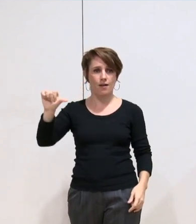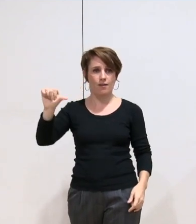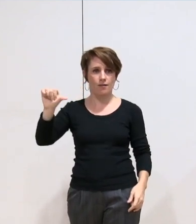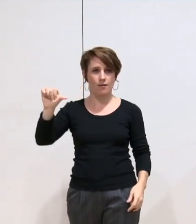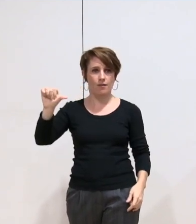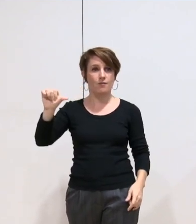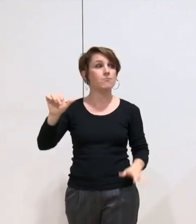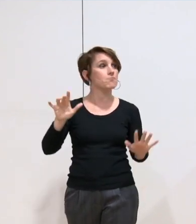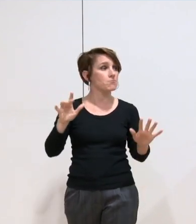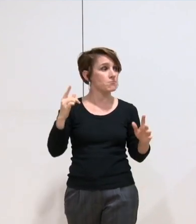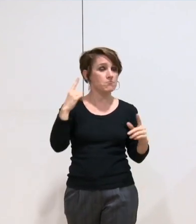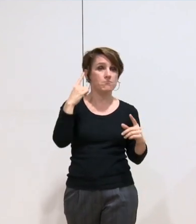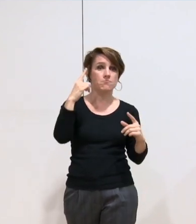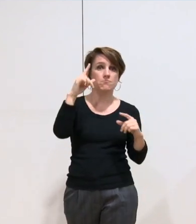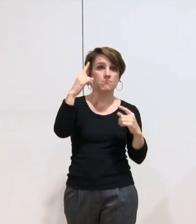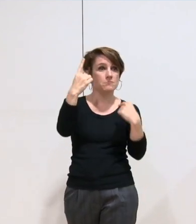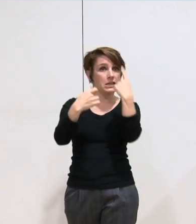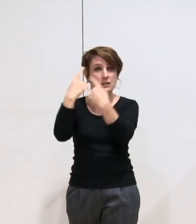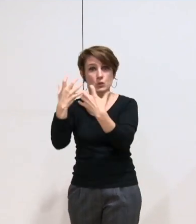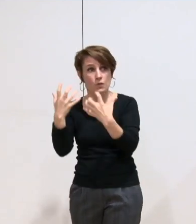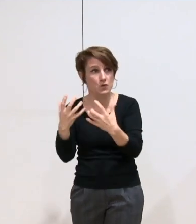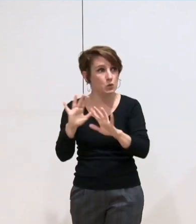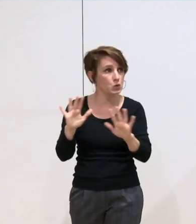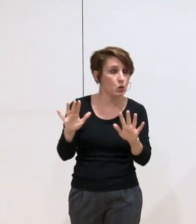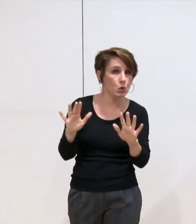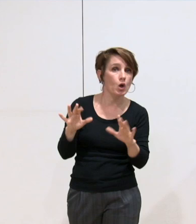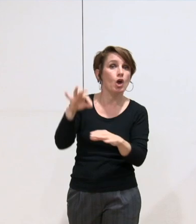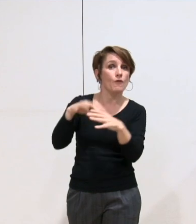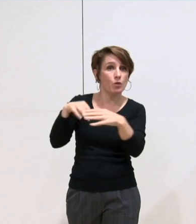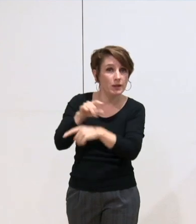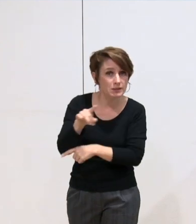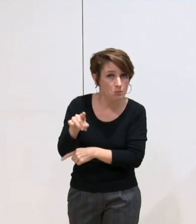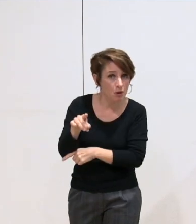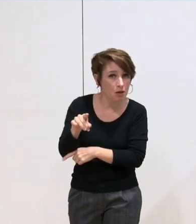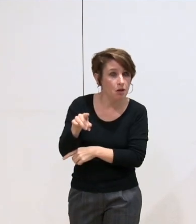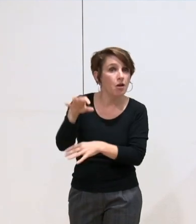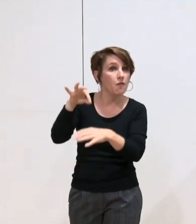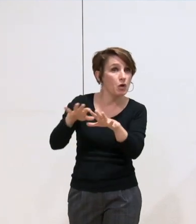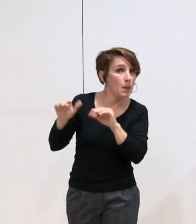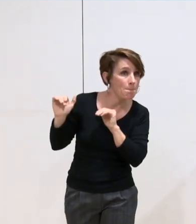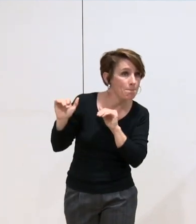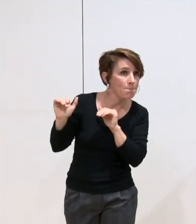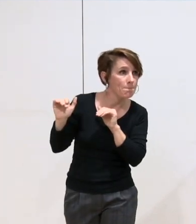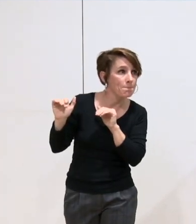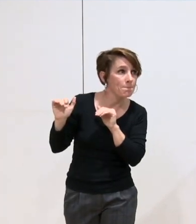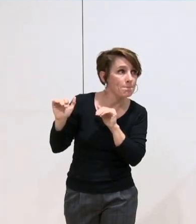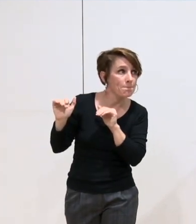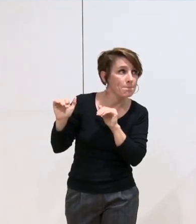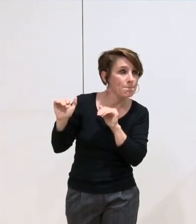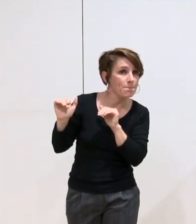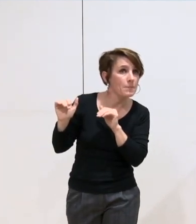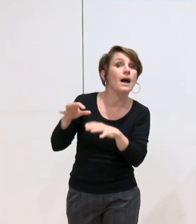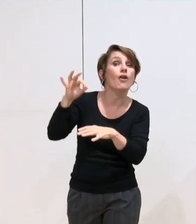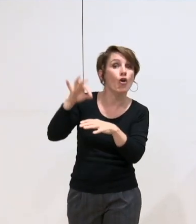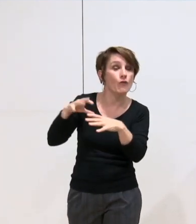Y a-t-il des questions ? Non, je la mets aux voix. Qui ne prend pas part au vote ? Qui s'abstient ? Alors, ne prend pas